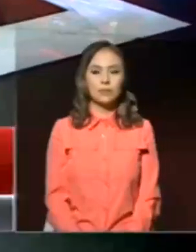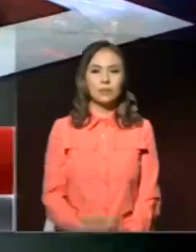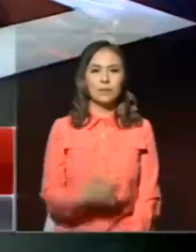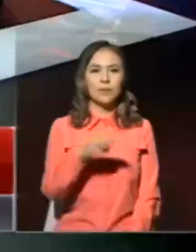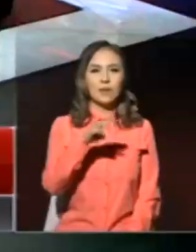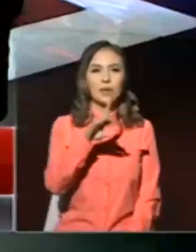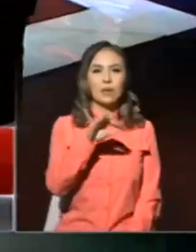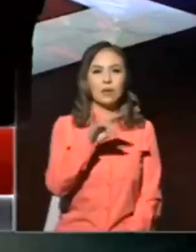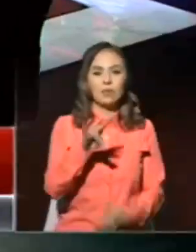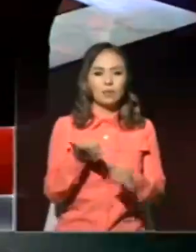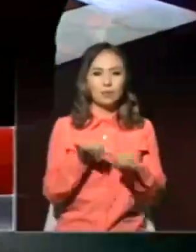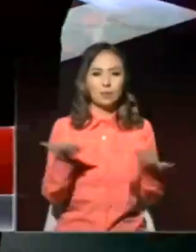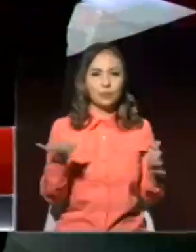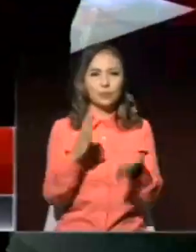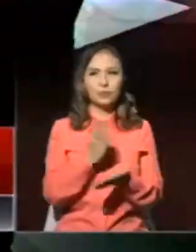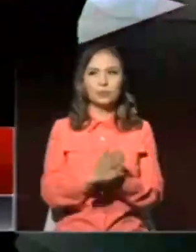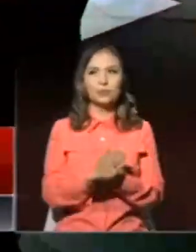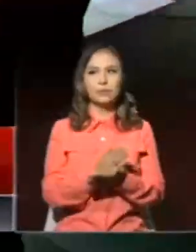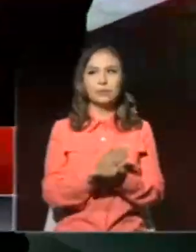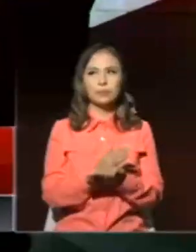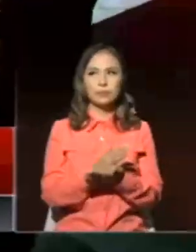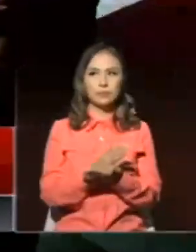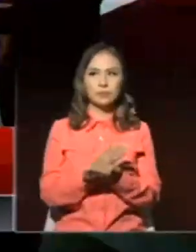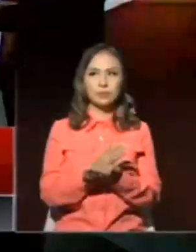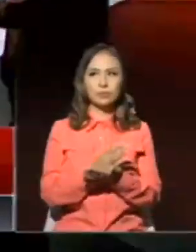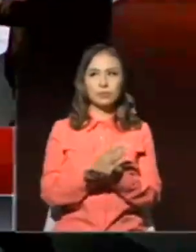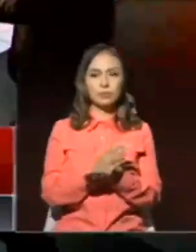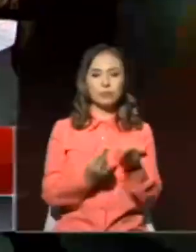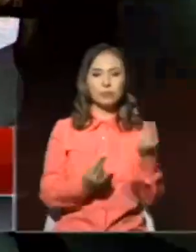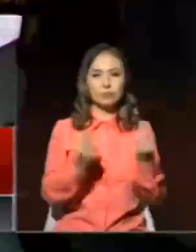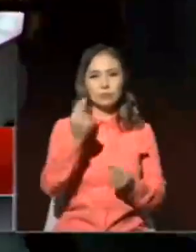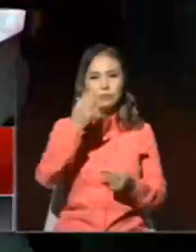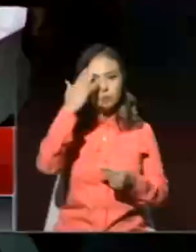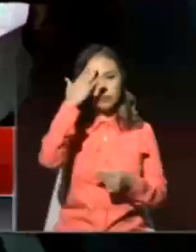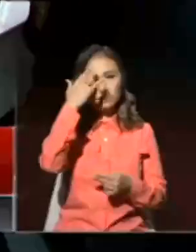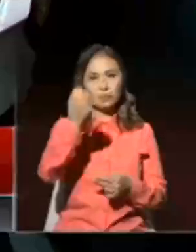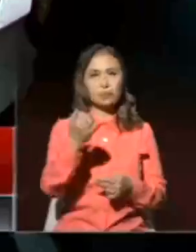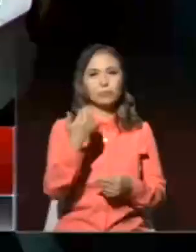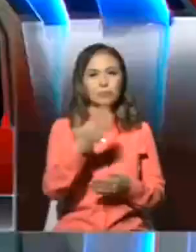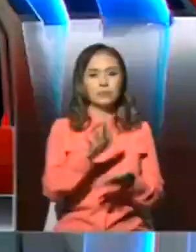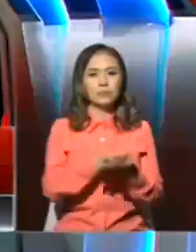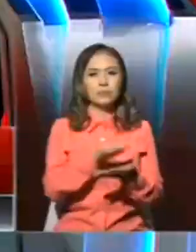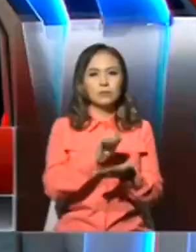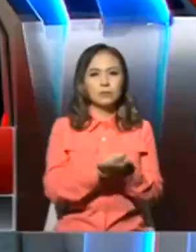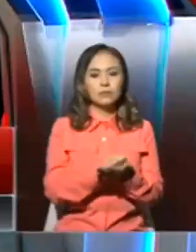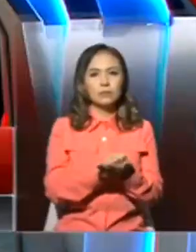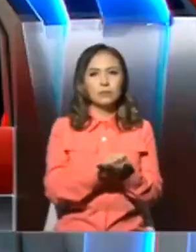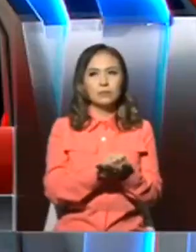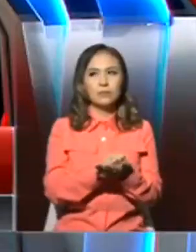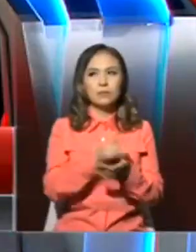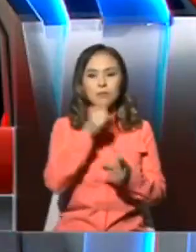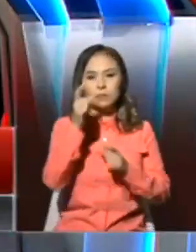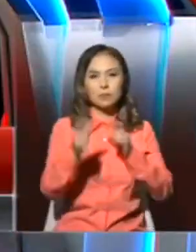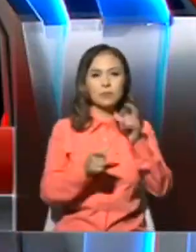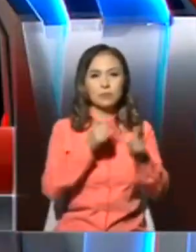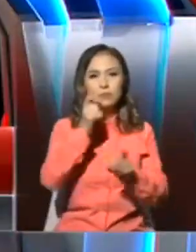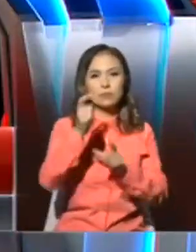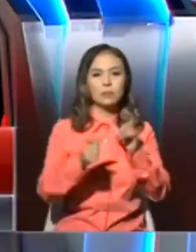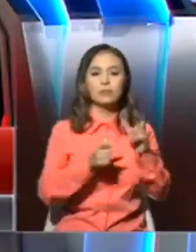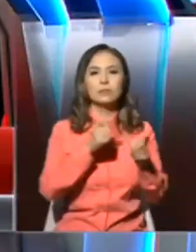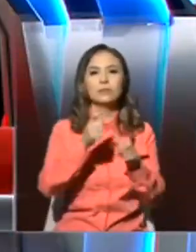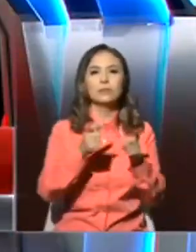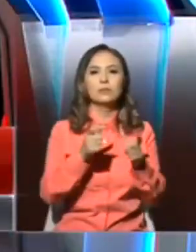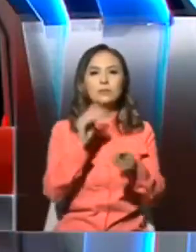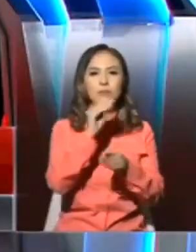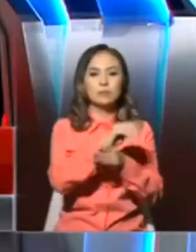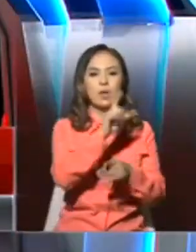асады. Ал енді сонымен бірге мына осы құмар ойынның құрсауына іліккендер, шырмауына іліккендердің